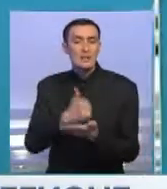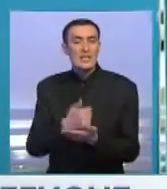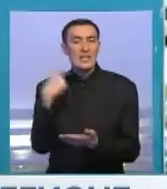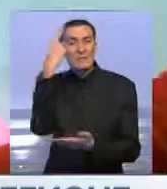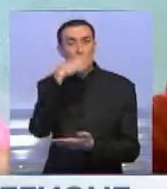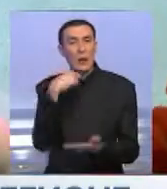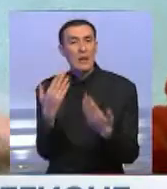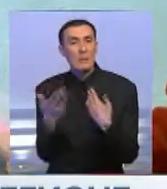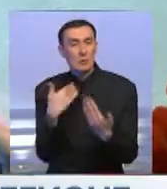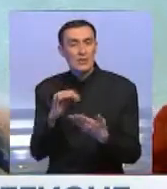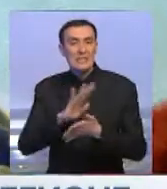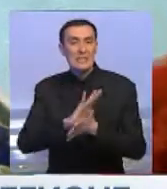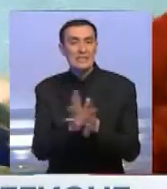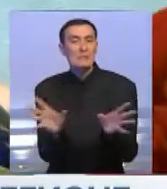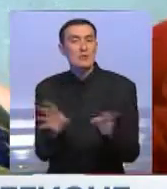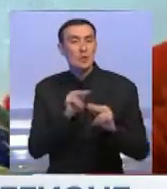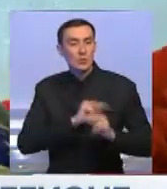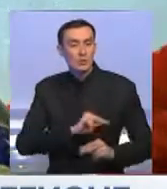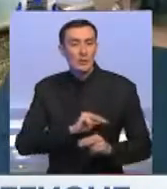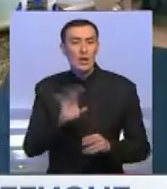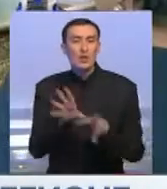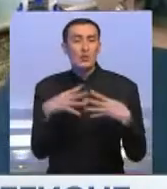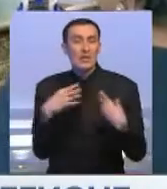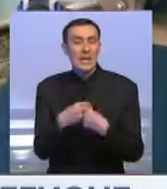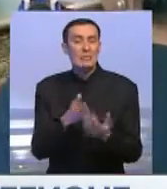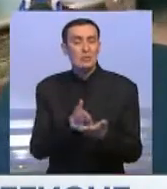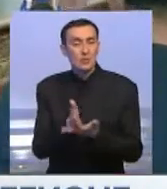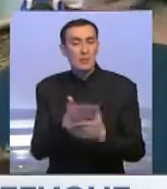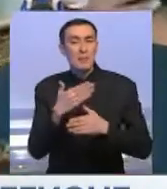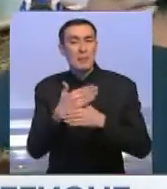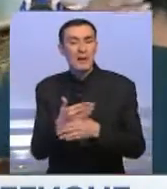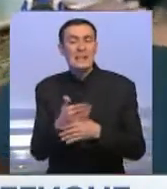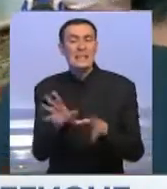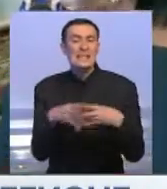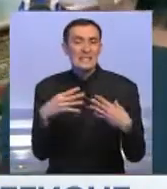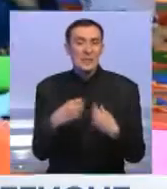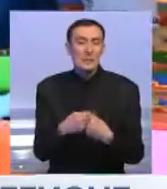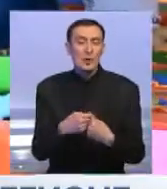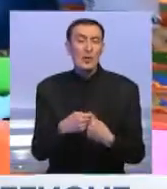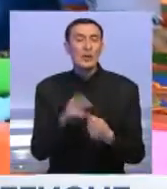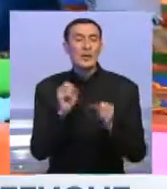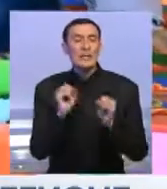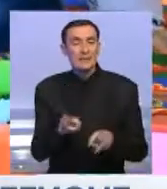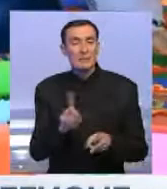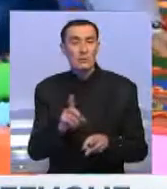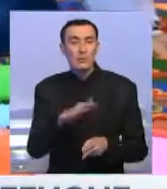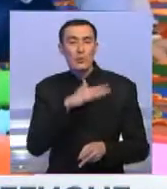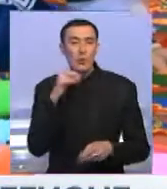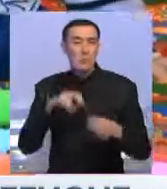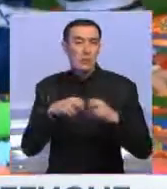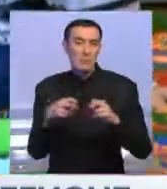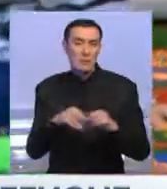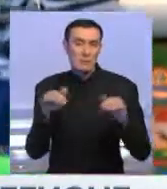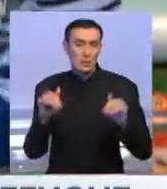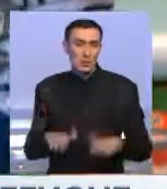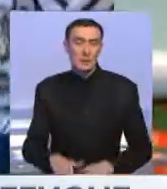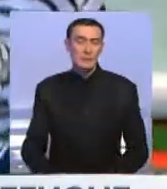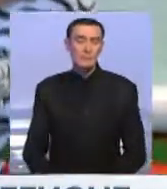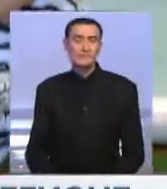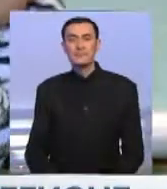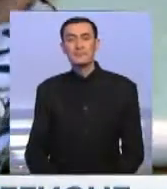индивидуальном подходе и тесном сотрудничестве с социальными службами, помогает семьям в группе риска решать множество проблем.